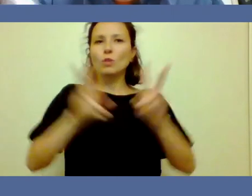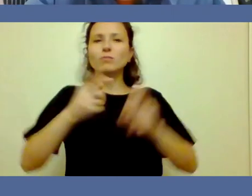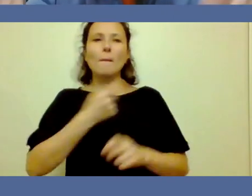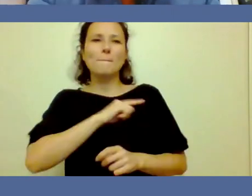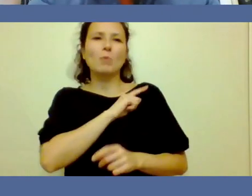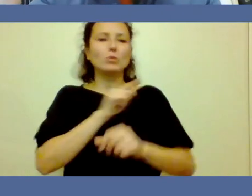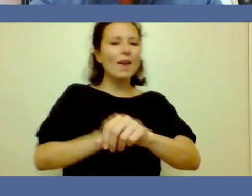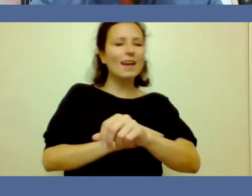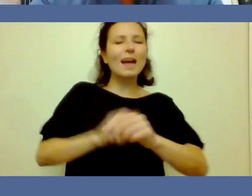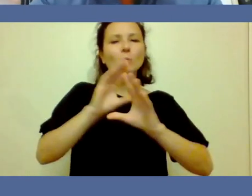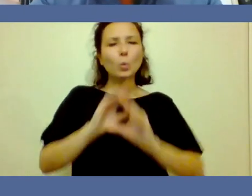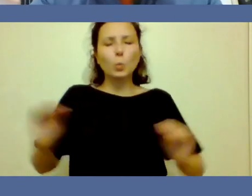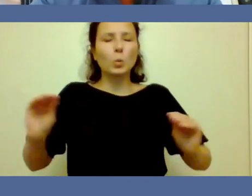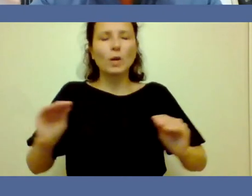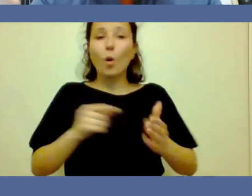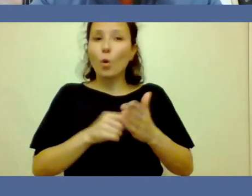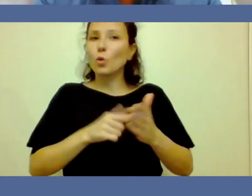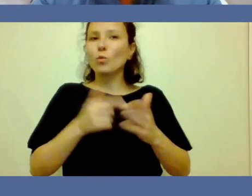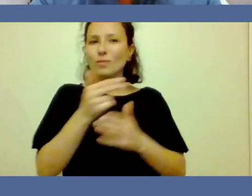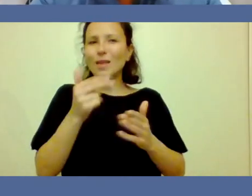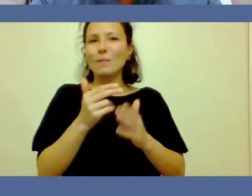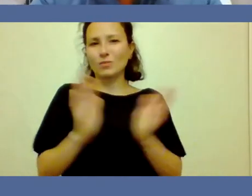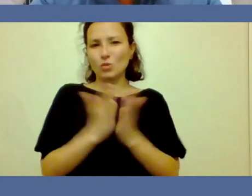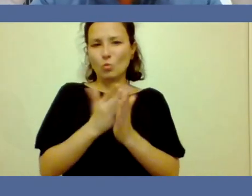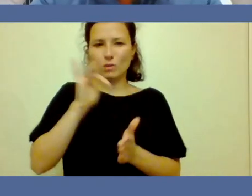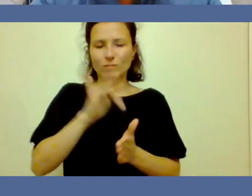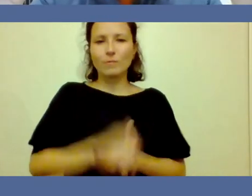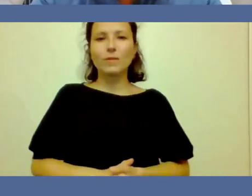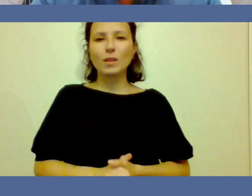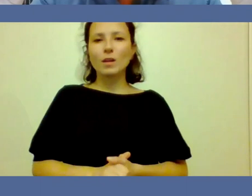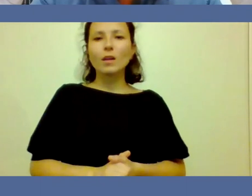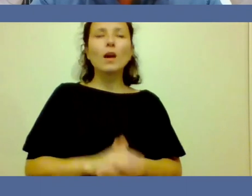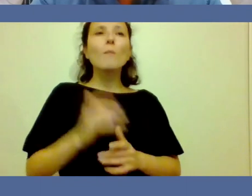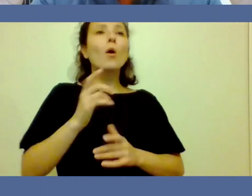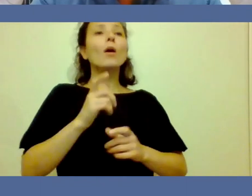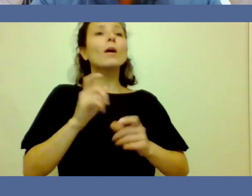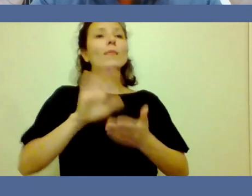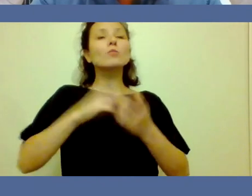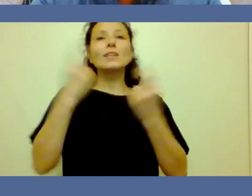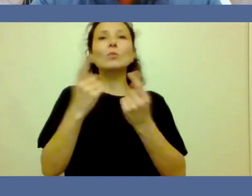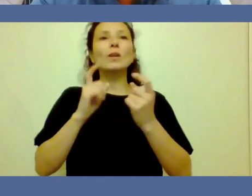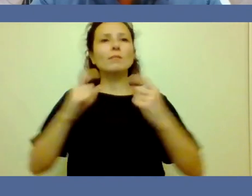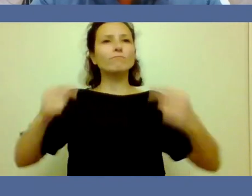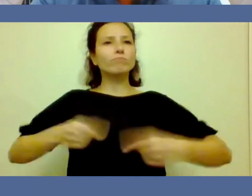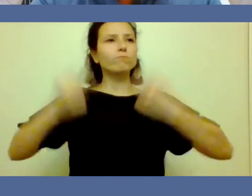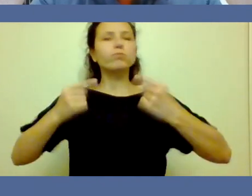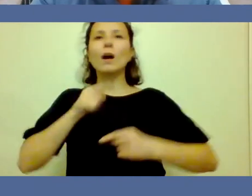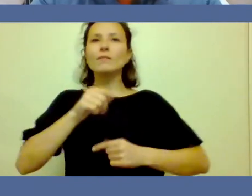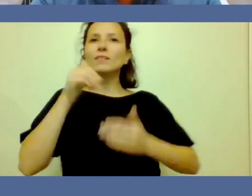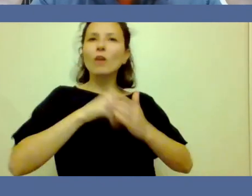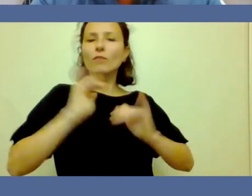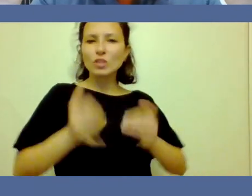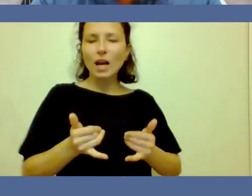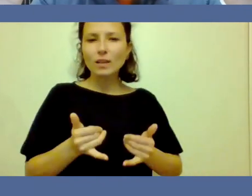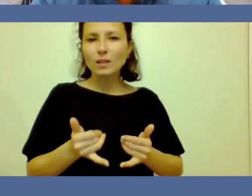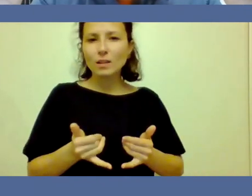A dlaczego się nie da wrócić? Dlatego, że to, jak się pan zachowa w sytuacji konfliktowej, jest budowane przez całe